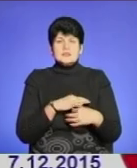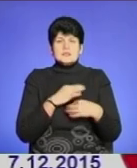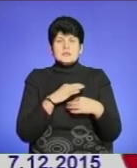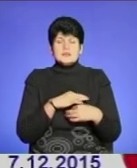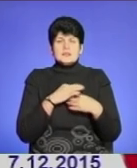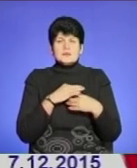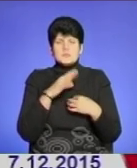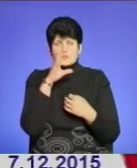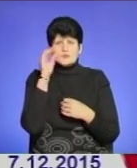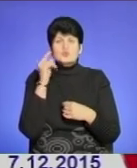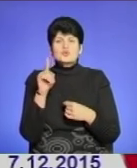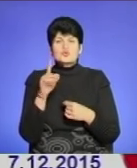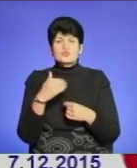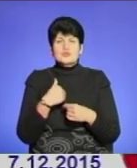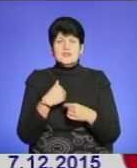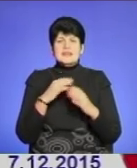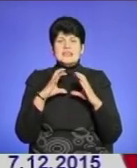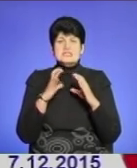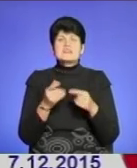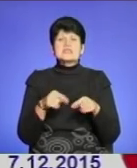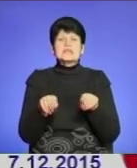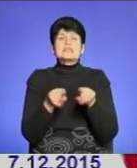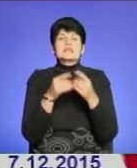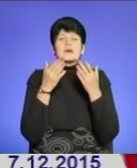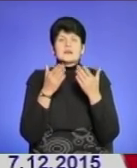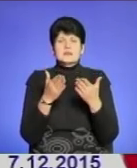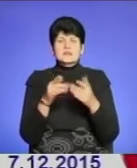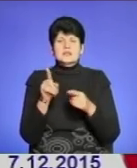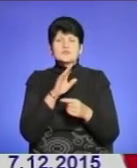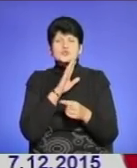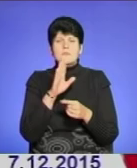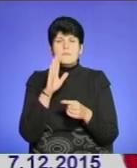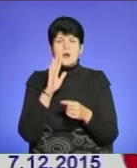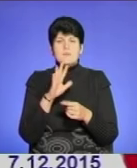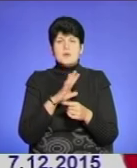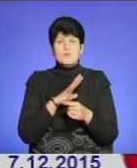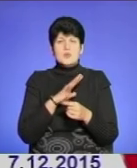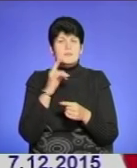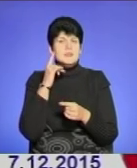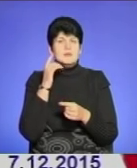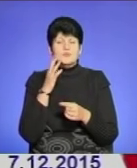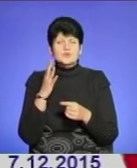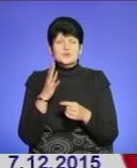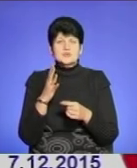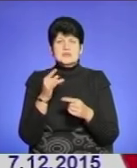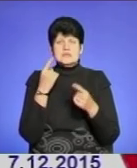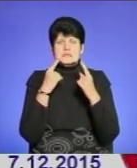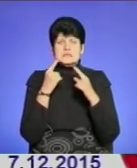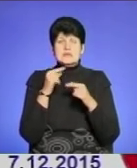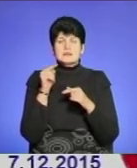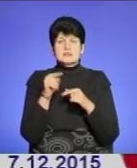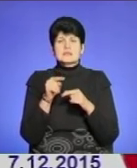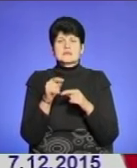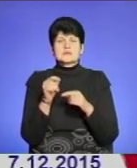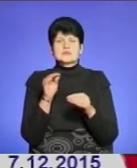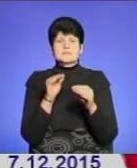ночі. Ну чому я на світі такий, так щоб мама була не почула, ми зі сліз тих